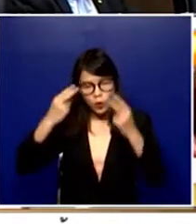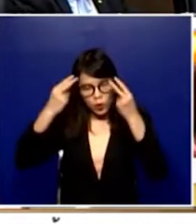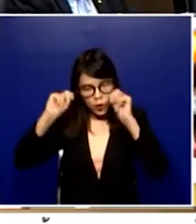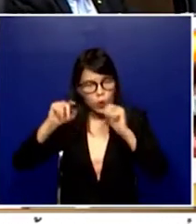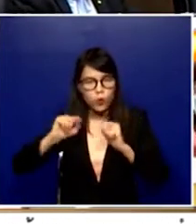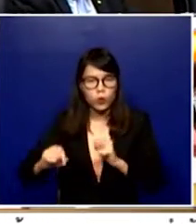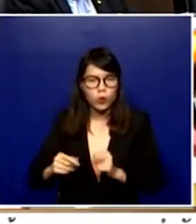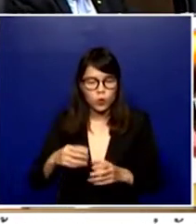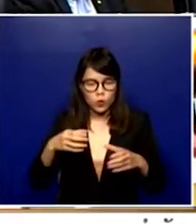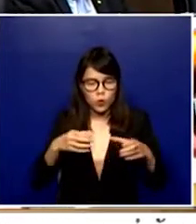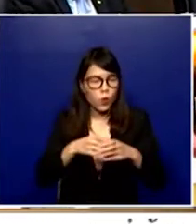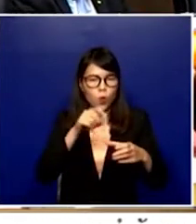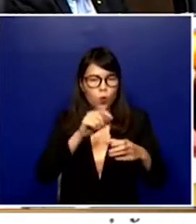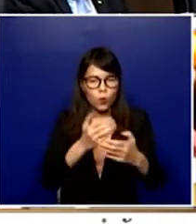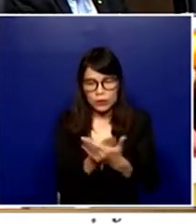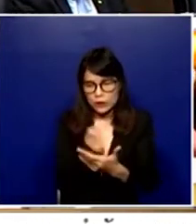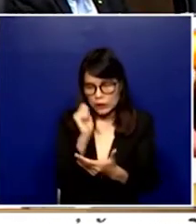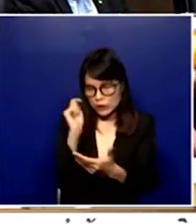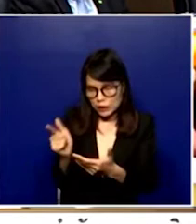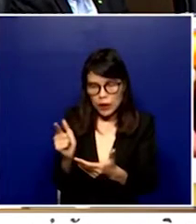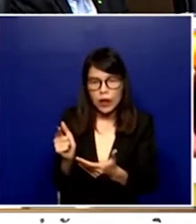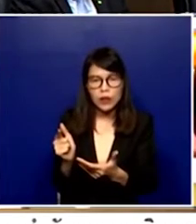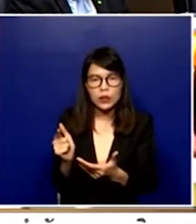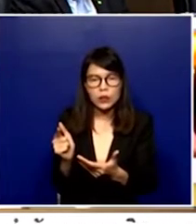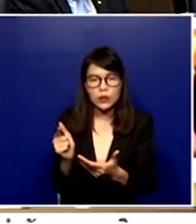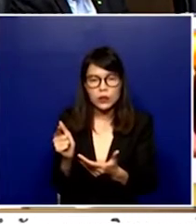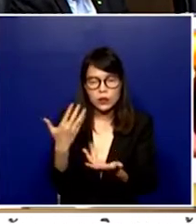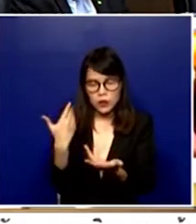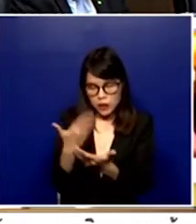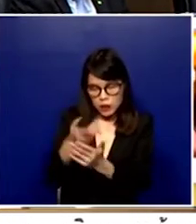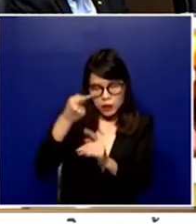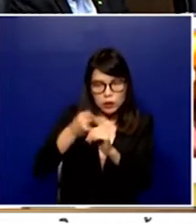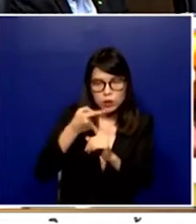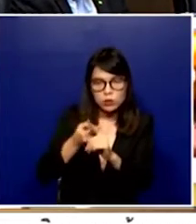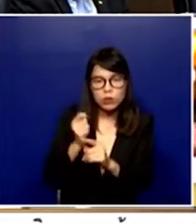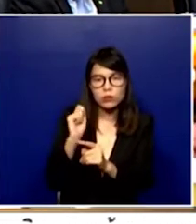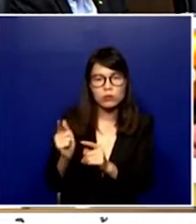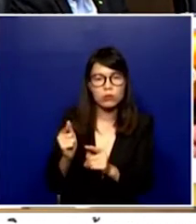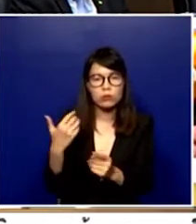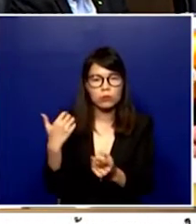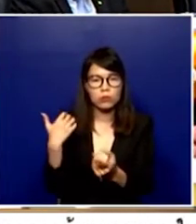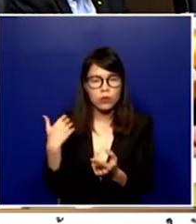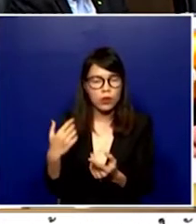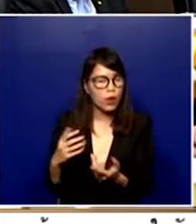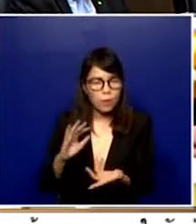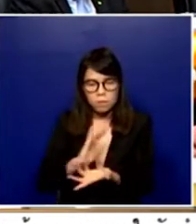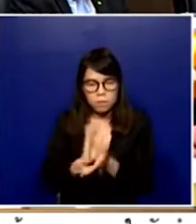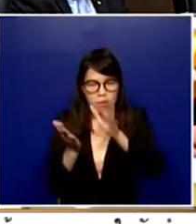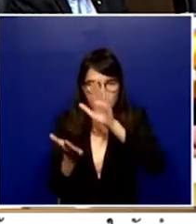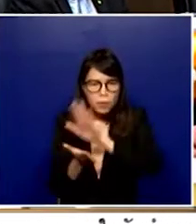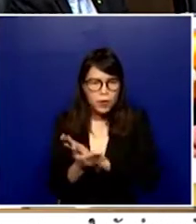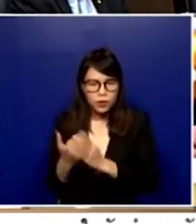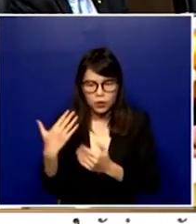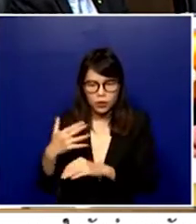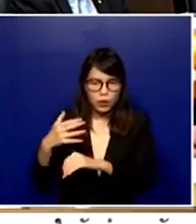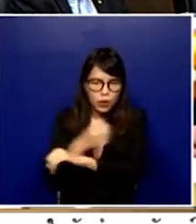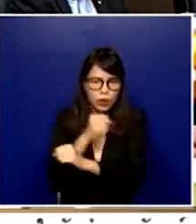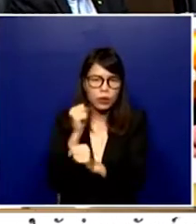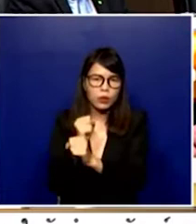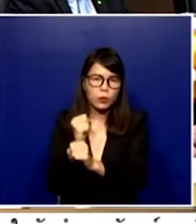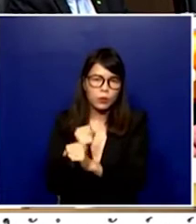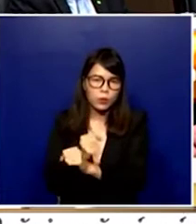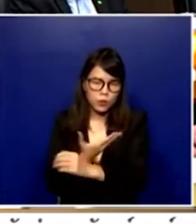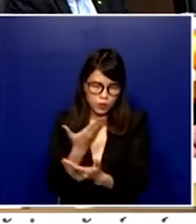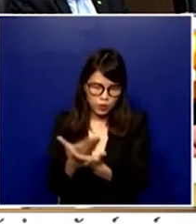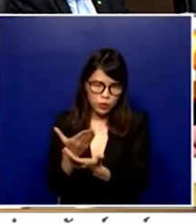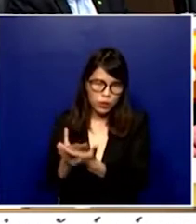านที่จ่ายเงินเดือนให้นายกรัฐมัตรีอีต่อไปท่านกลายมาเป็ัการเมืองรับเงินเดือนจากสำนกงาน